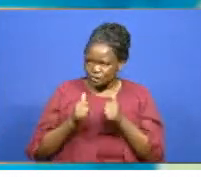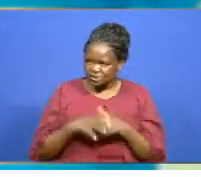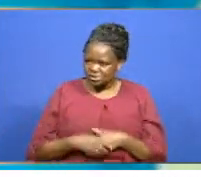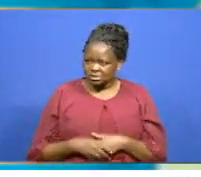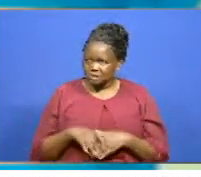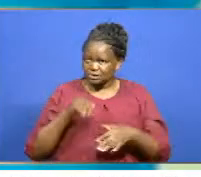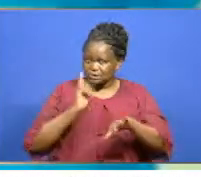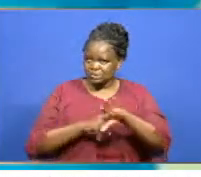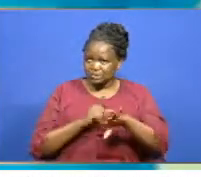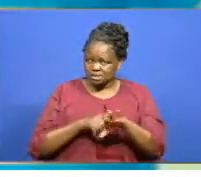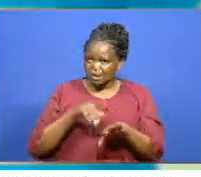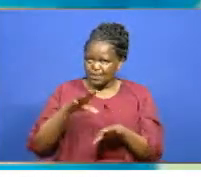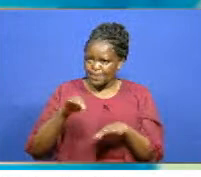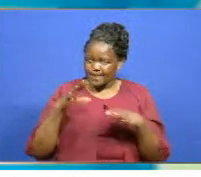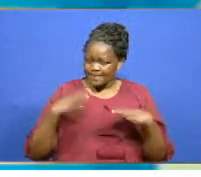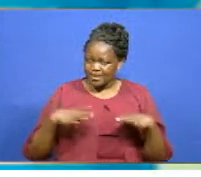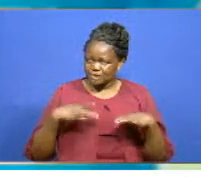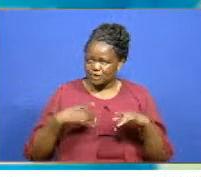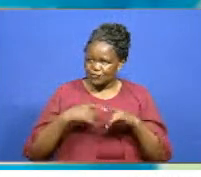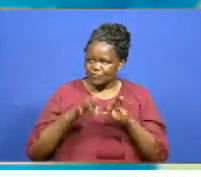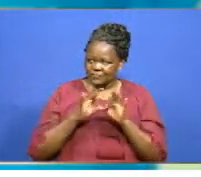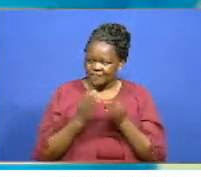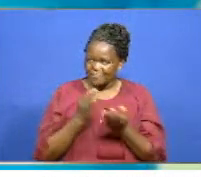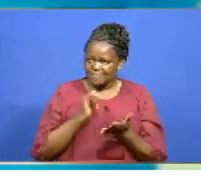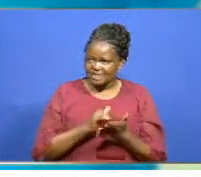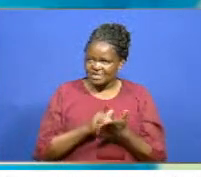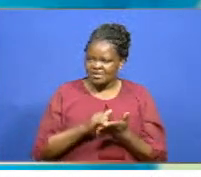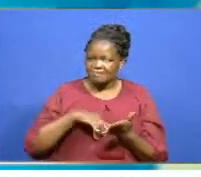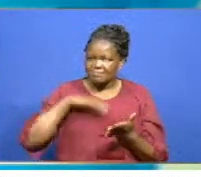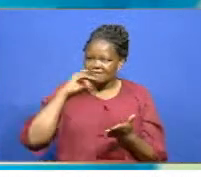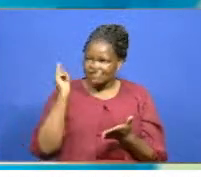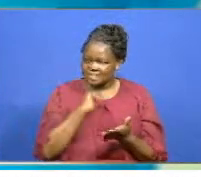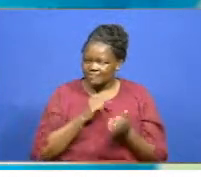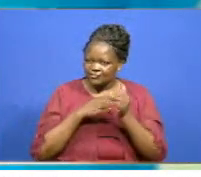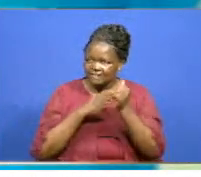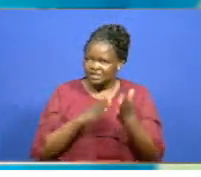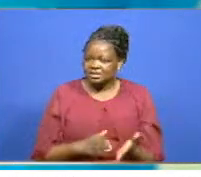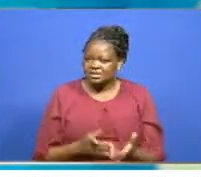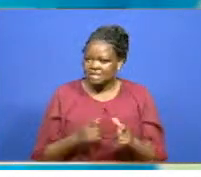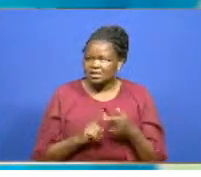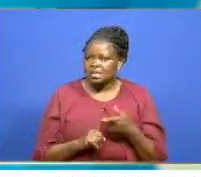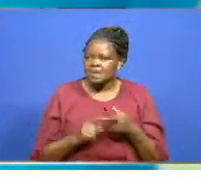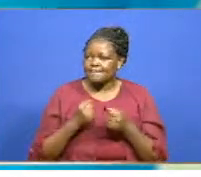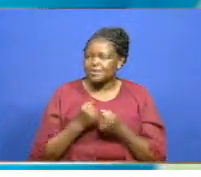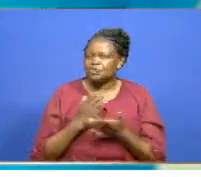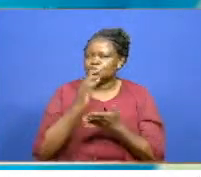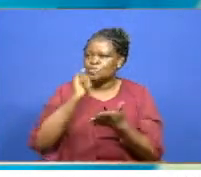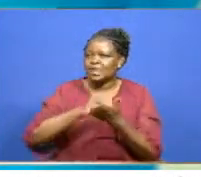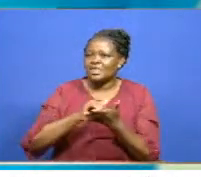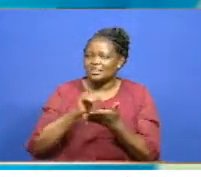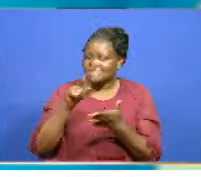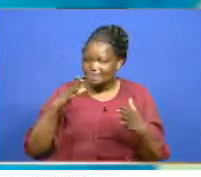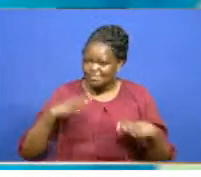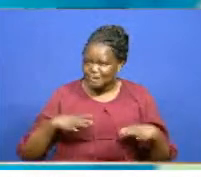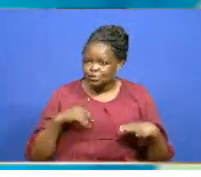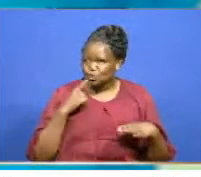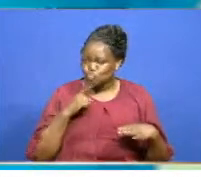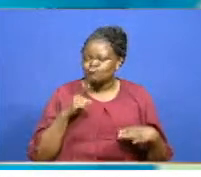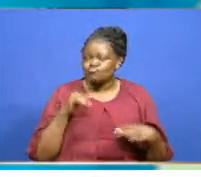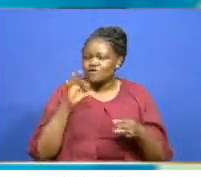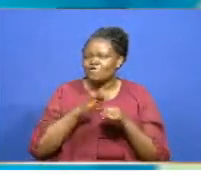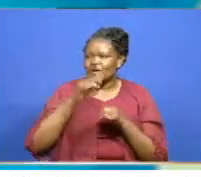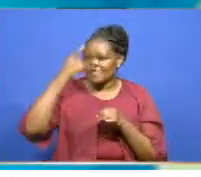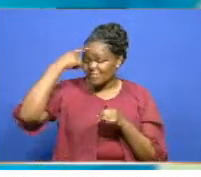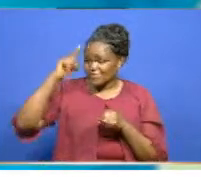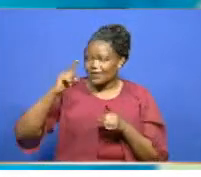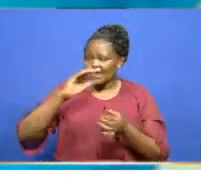wakati mnachukua mtu katika familia ambayo imefiwa ya kiongozi, make sure ya kwamba mtu ambaye anachaguliwa